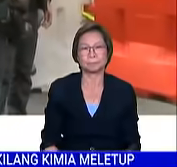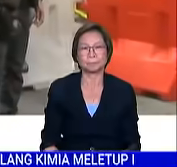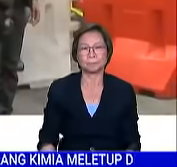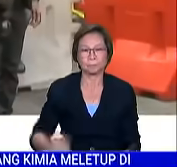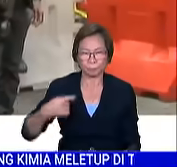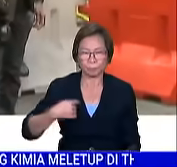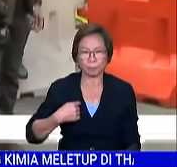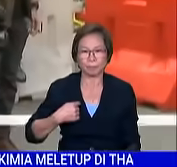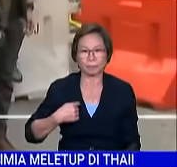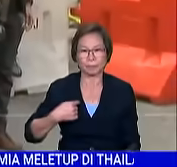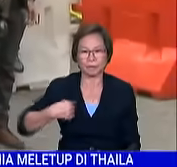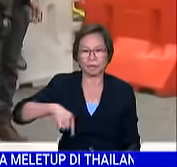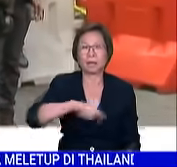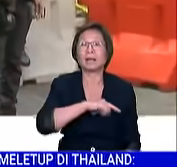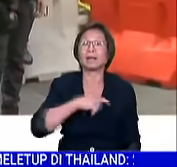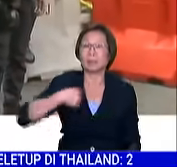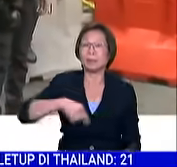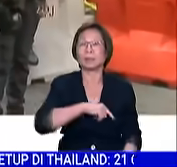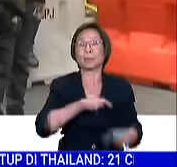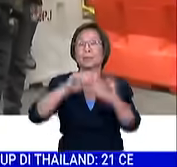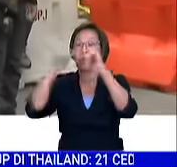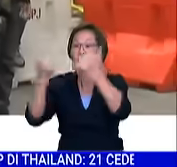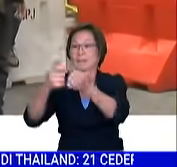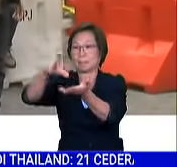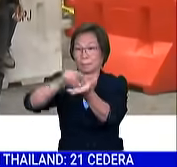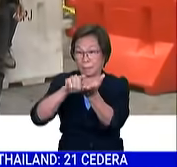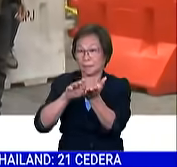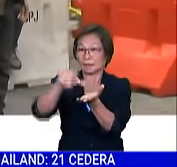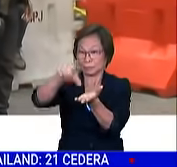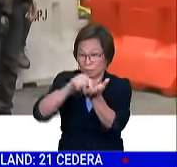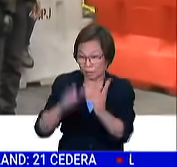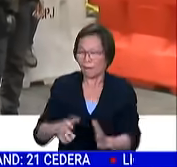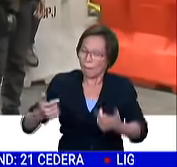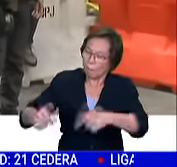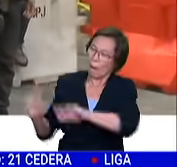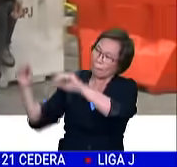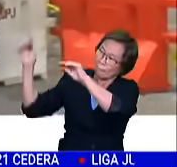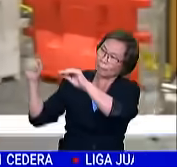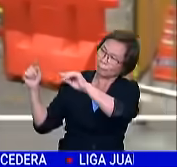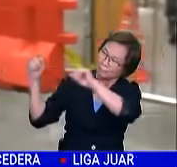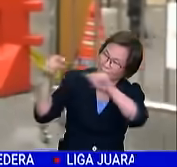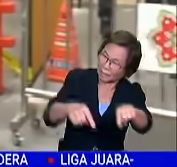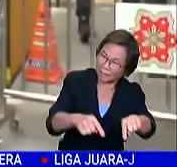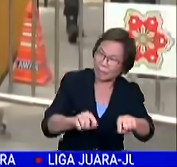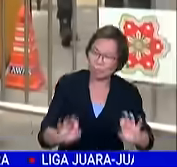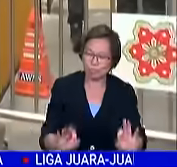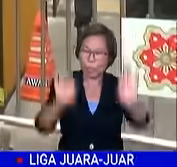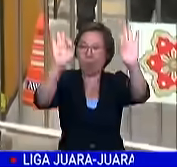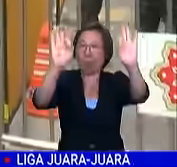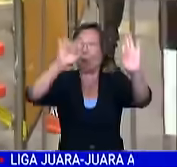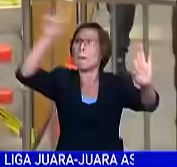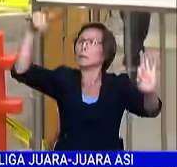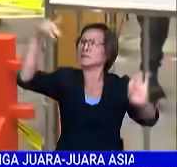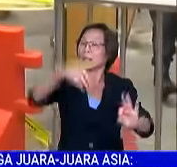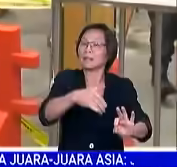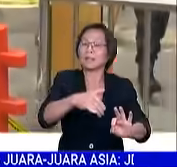Kami beberapa daripada agensi media dibenarkan untuk masuk ke dalam kawasan Pangsapuri Mentari Court